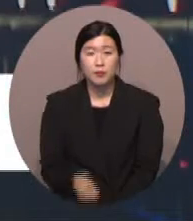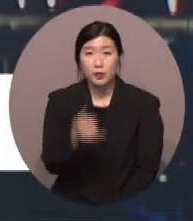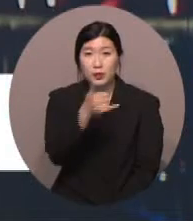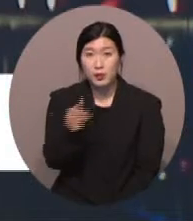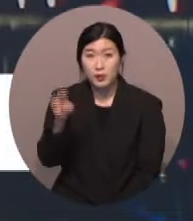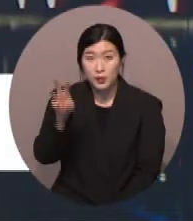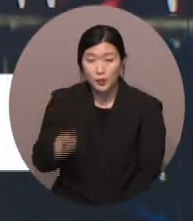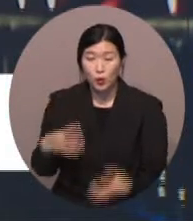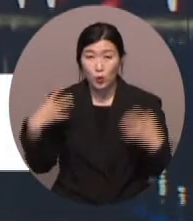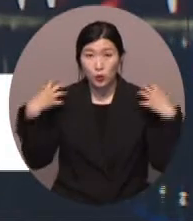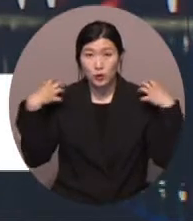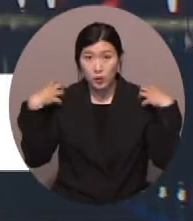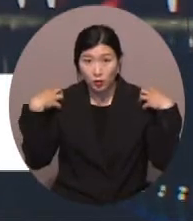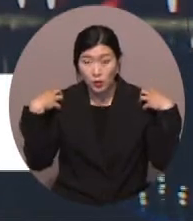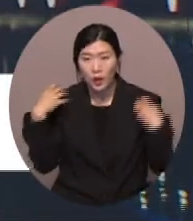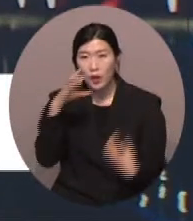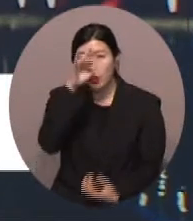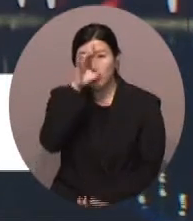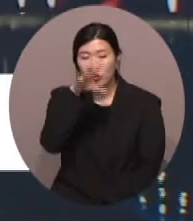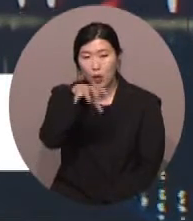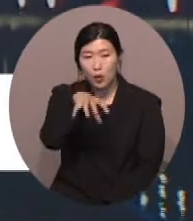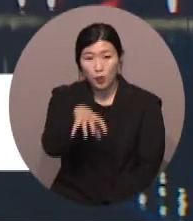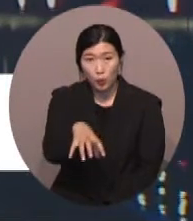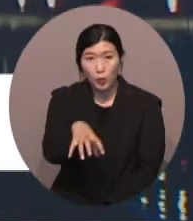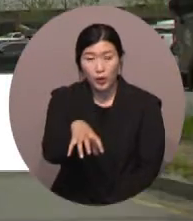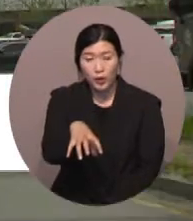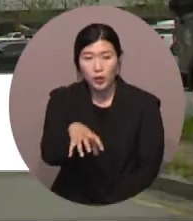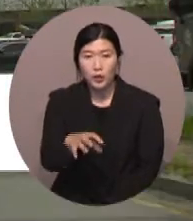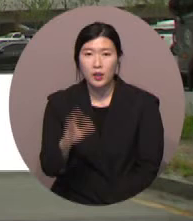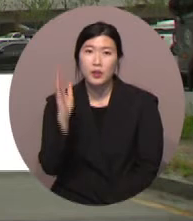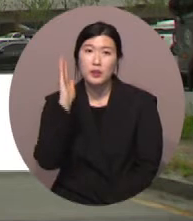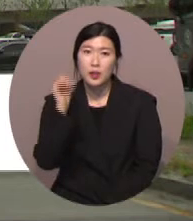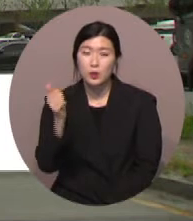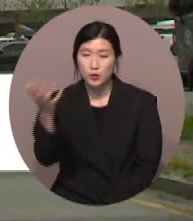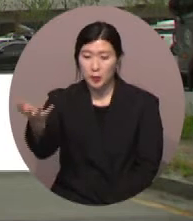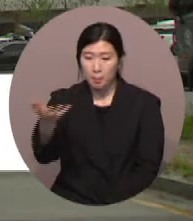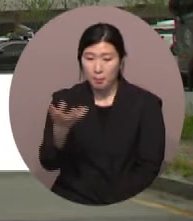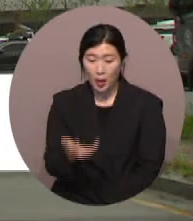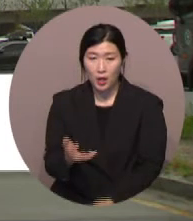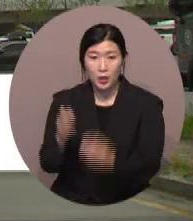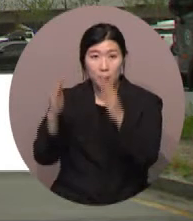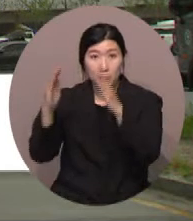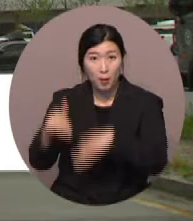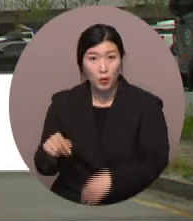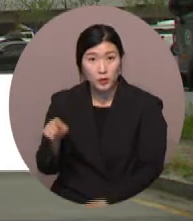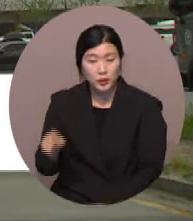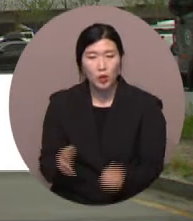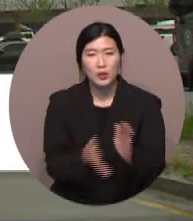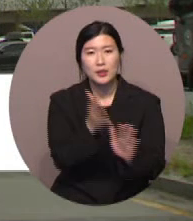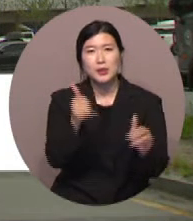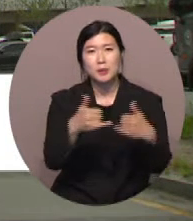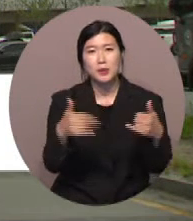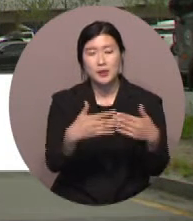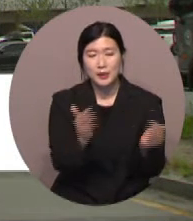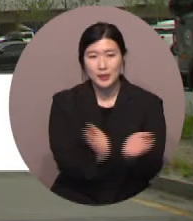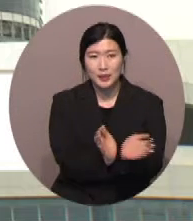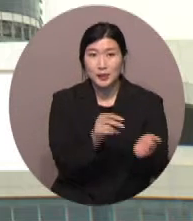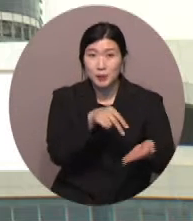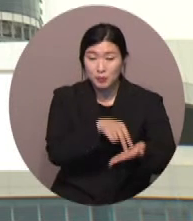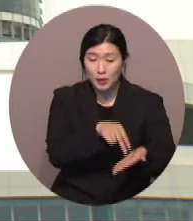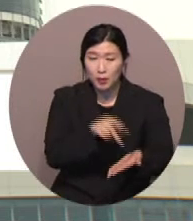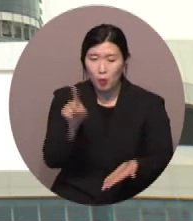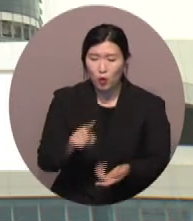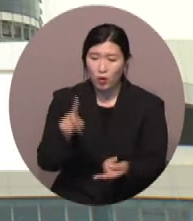세종정부청사 중앙동에 대통령 임시 집무실 설치가 무산된 것과 관련해 시민단체가 대국민 사과와